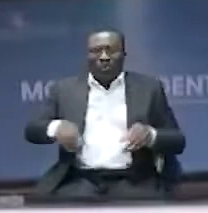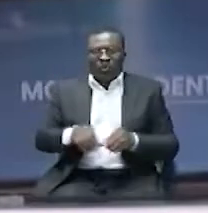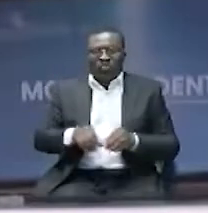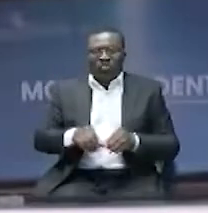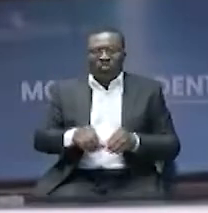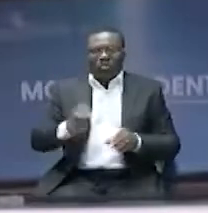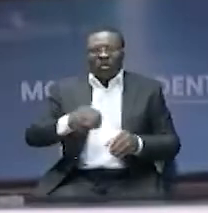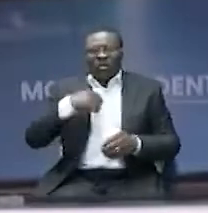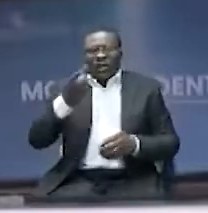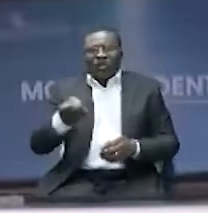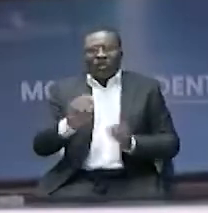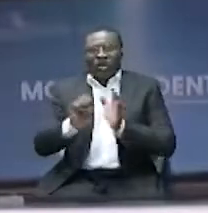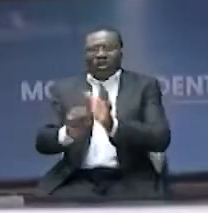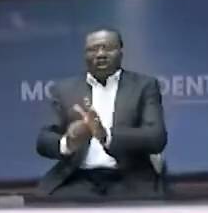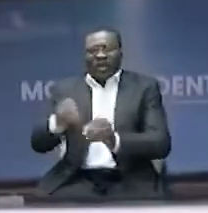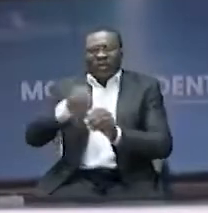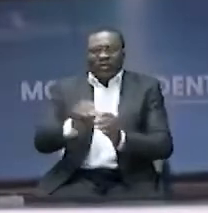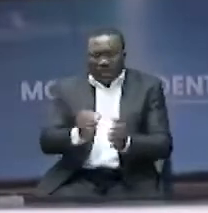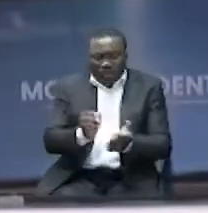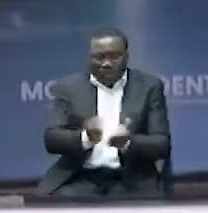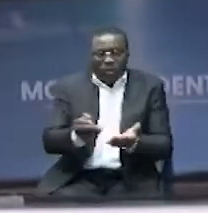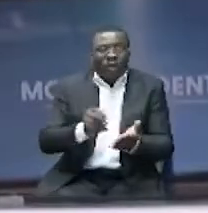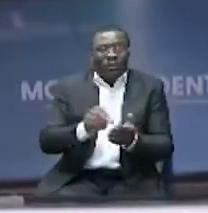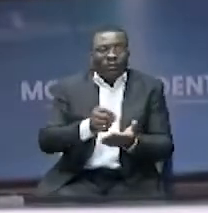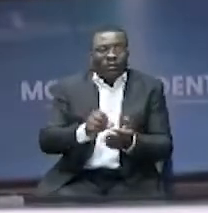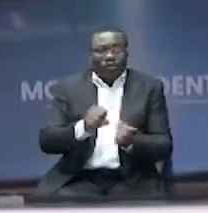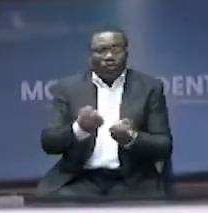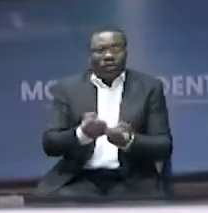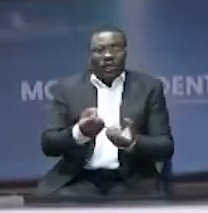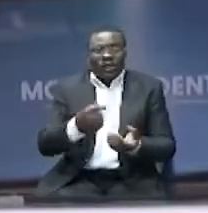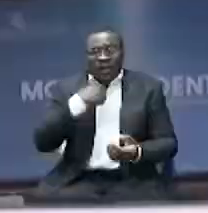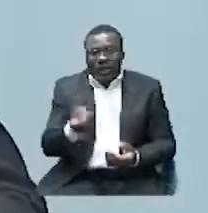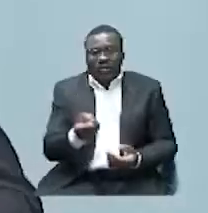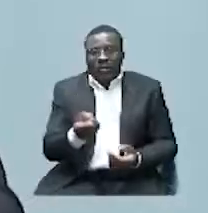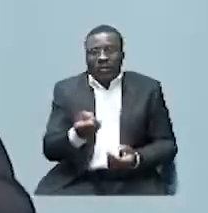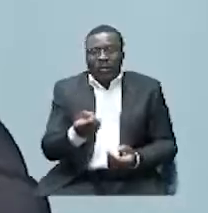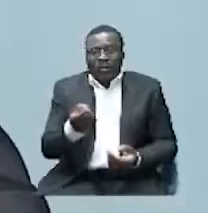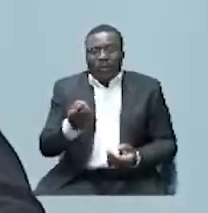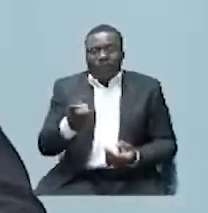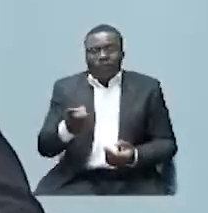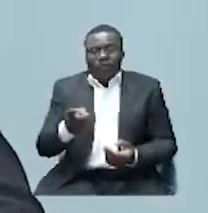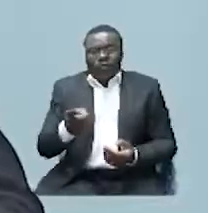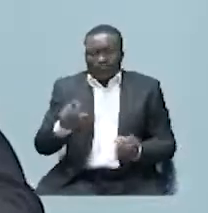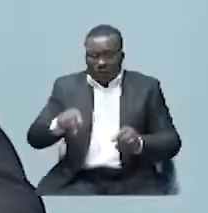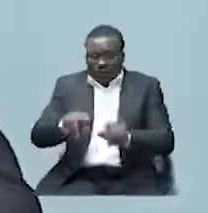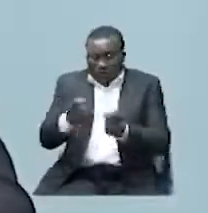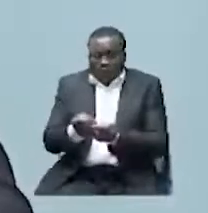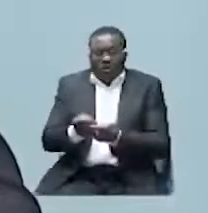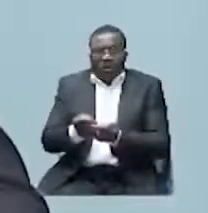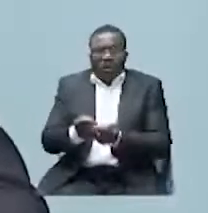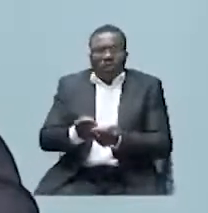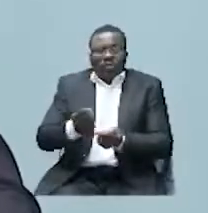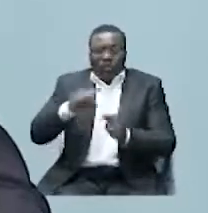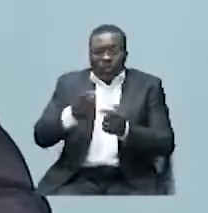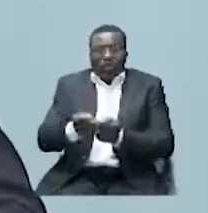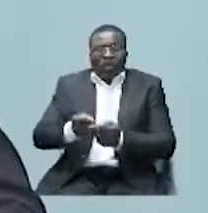J'ai donné une esquisse dans mon projet de société en indiquant que le collège des magistrats, des praticiens